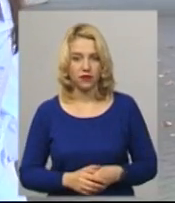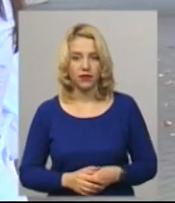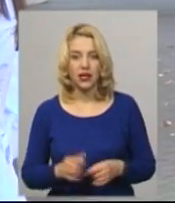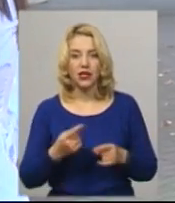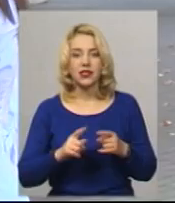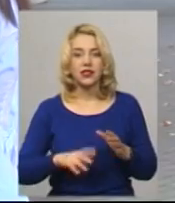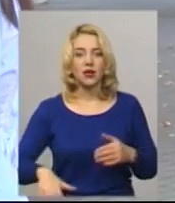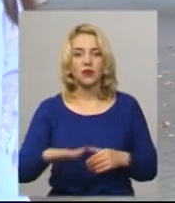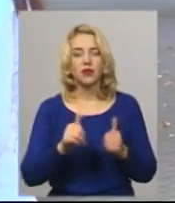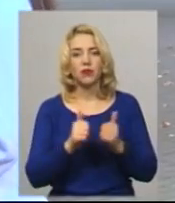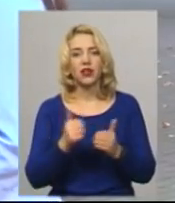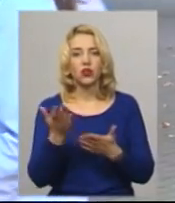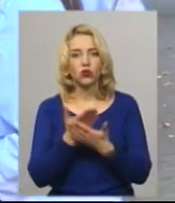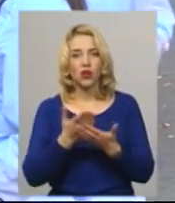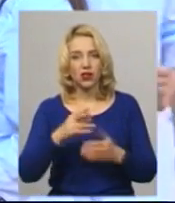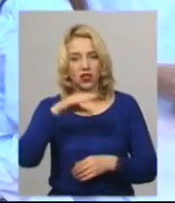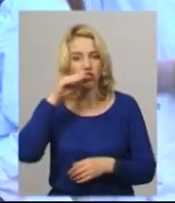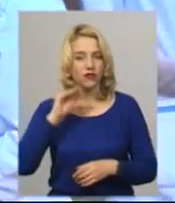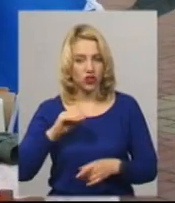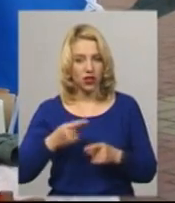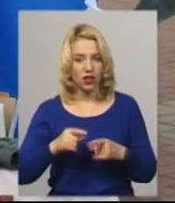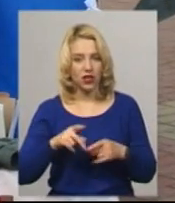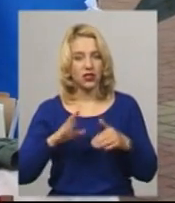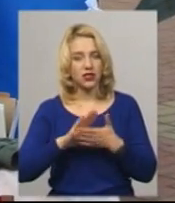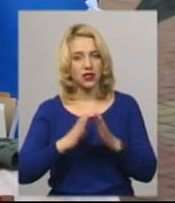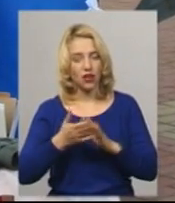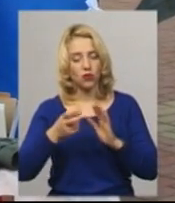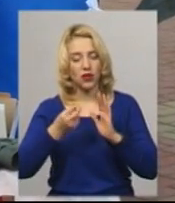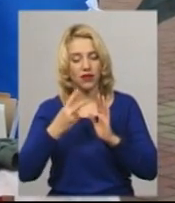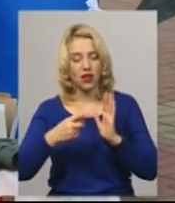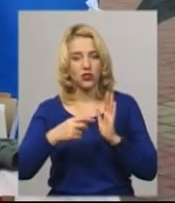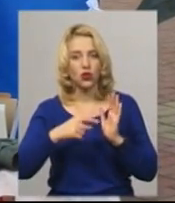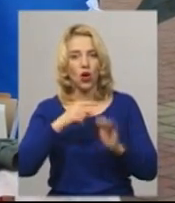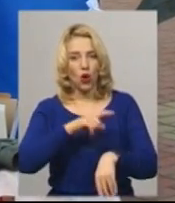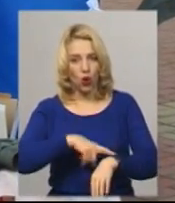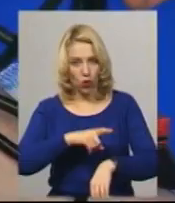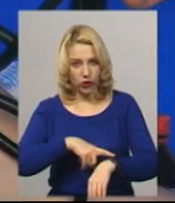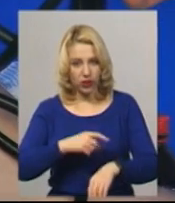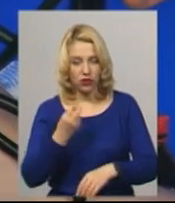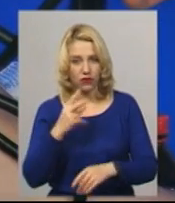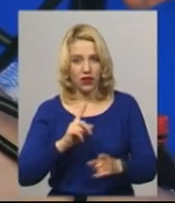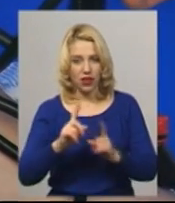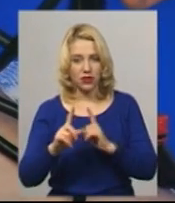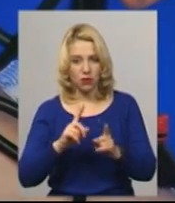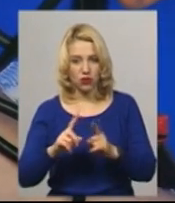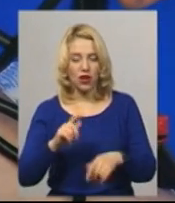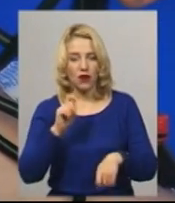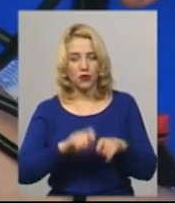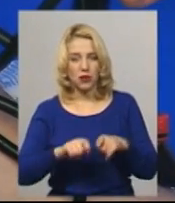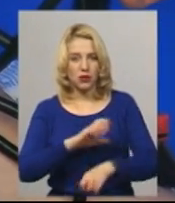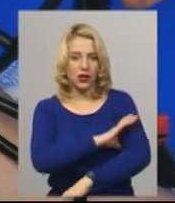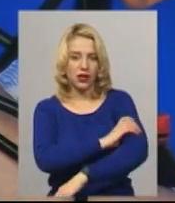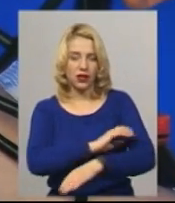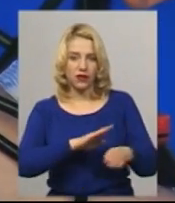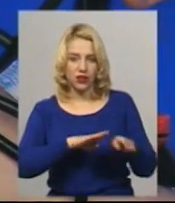Це майданчик біля кінотеатру імені Тараса Шевченка. Станом на 12 годину 20 перехожих виміряли тиск і рівень цукру в крові у